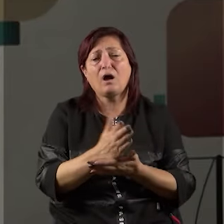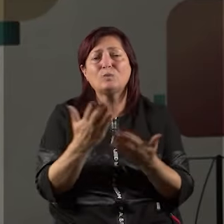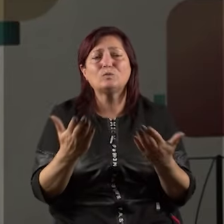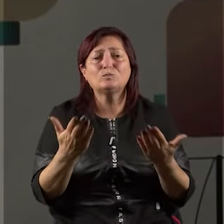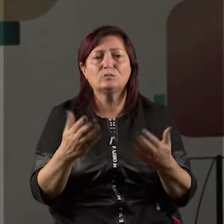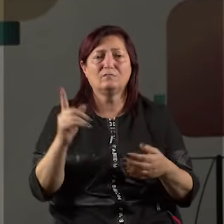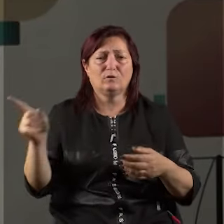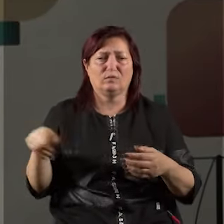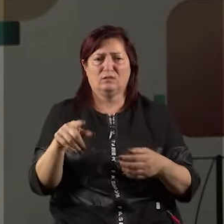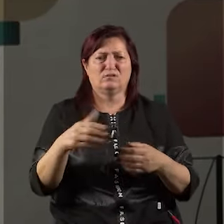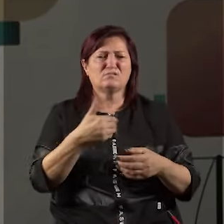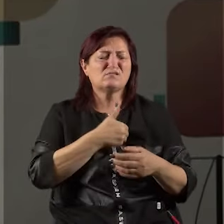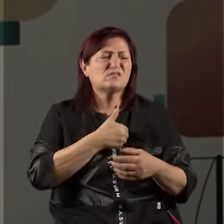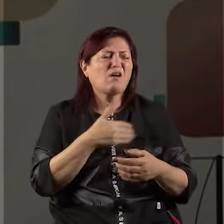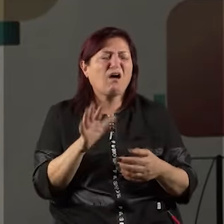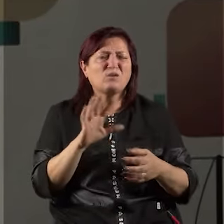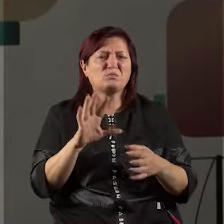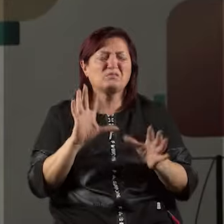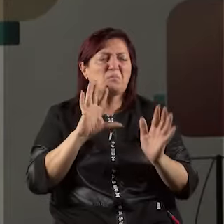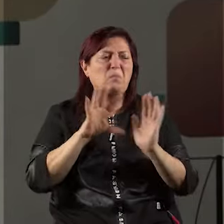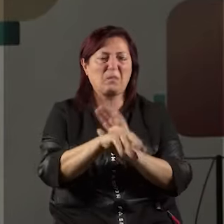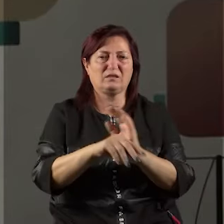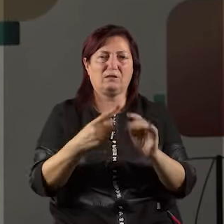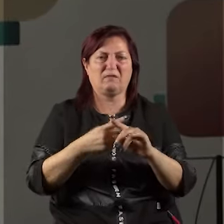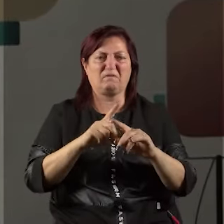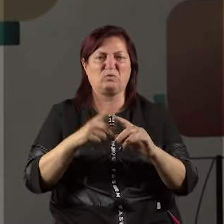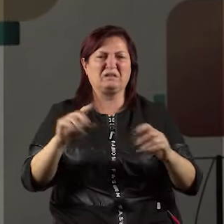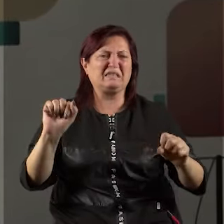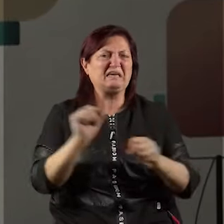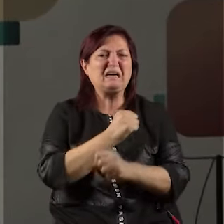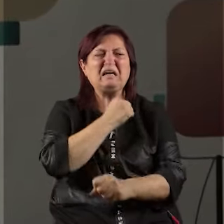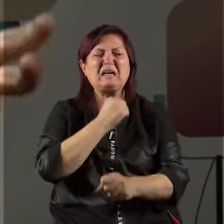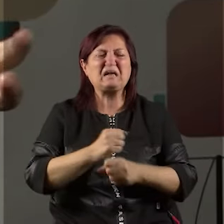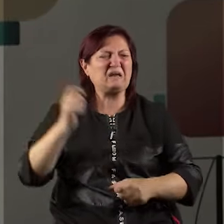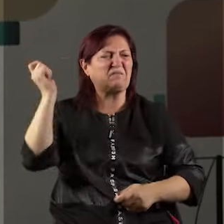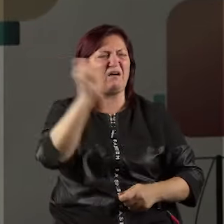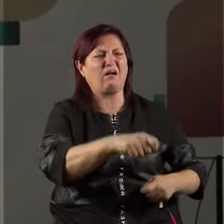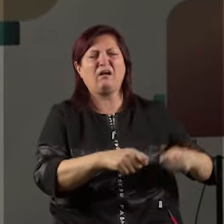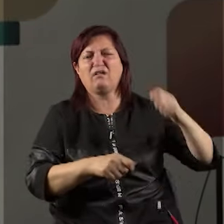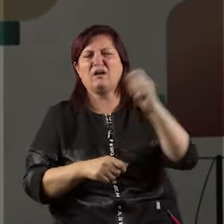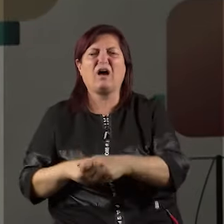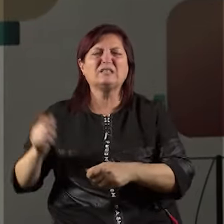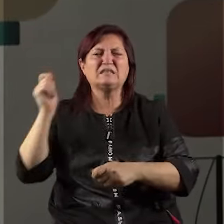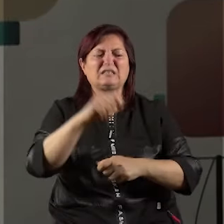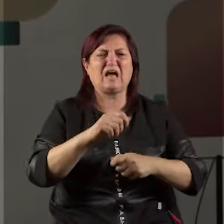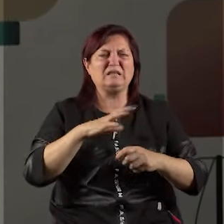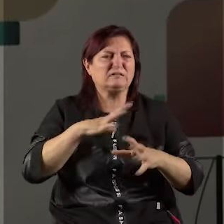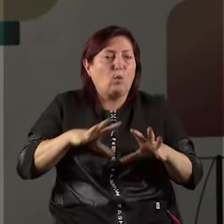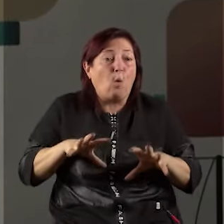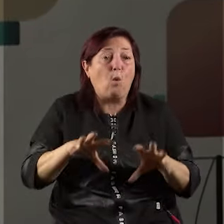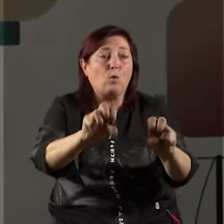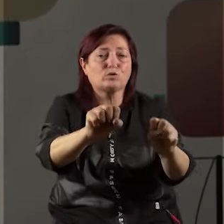էլ ցանկություն չունեն մտնել, ինչու, որտեվ այդ կռիվներ իրար հալածել, իրար ուրեմն հոշոտելու